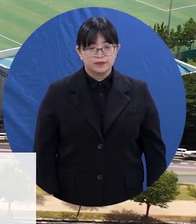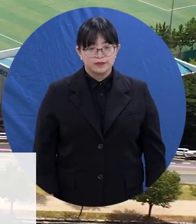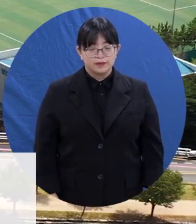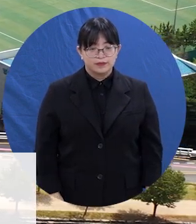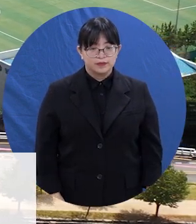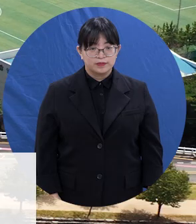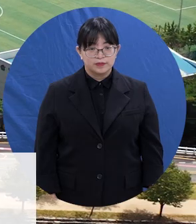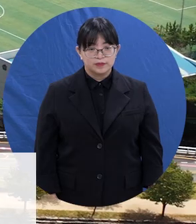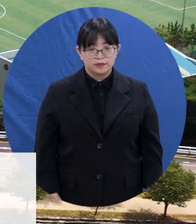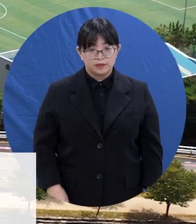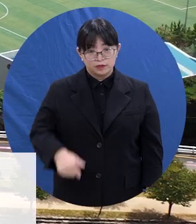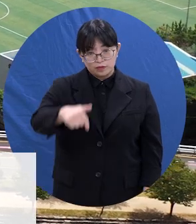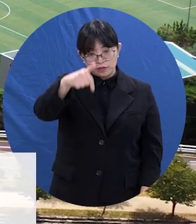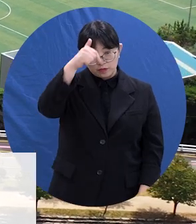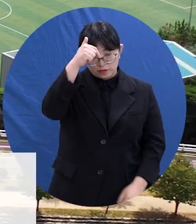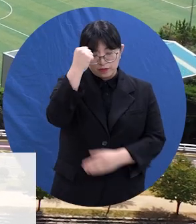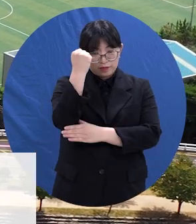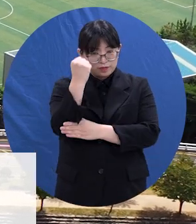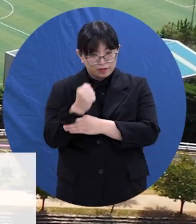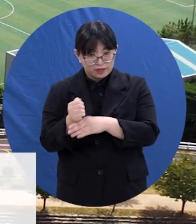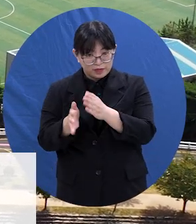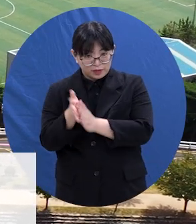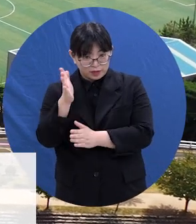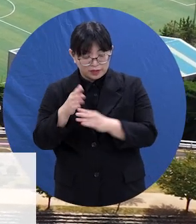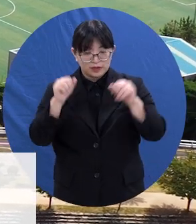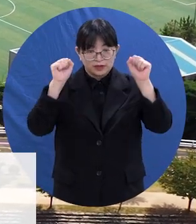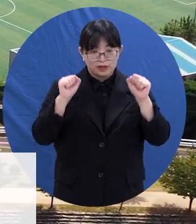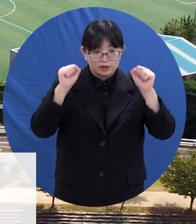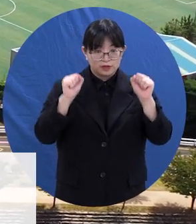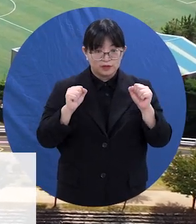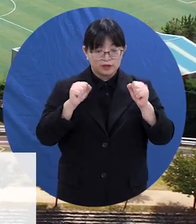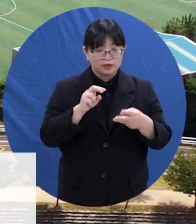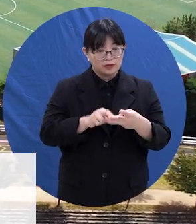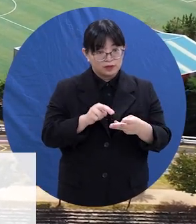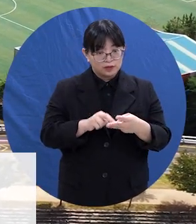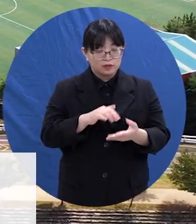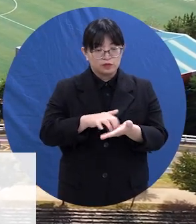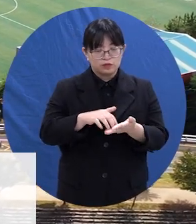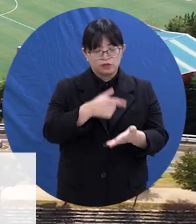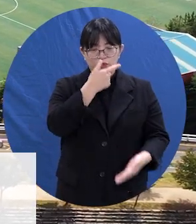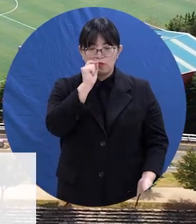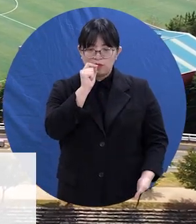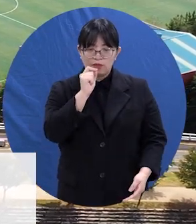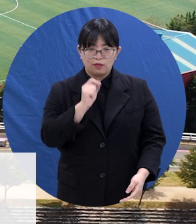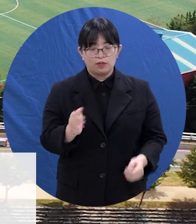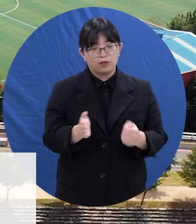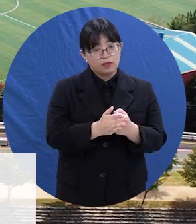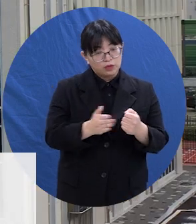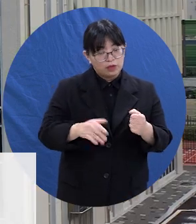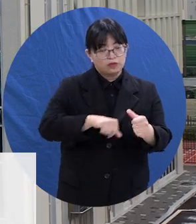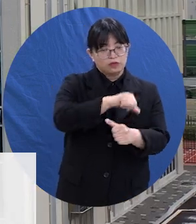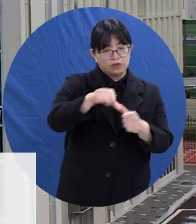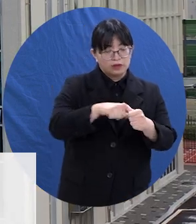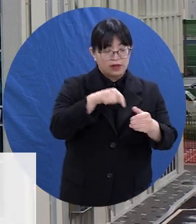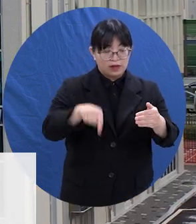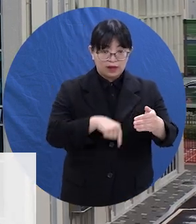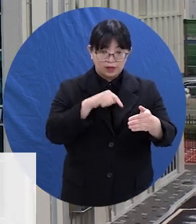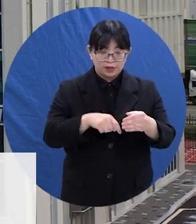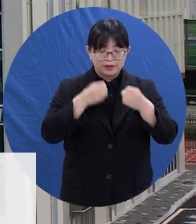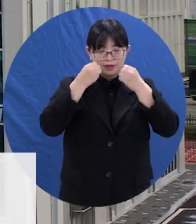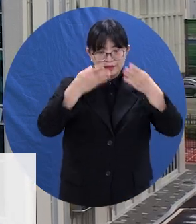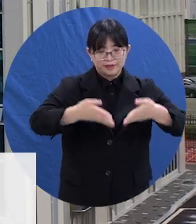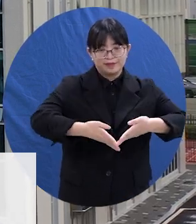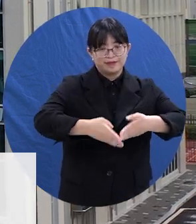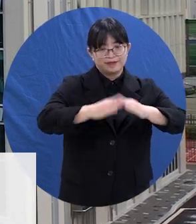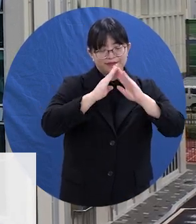실태에서 저희들이 종합운동장 내에 똑같은 또 스포츠 시설 하나 지어가지고 개관을 해서 시민들이 편하게